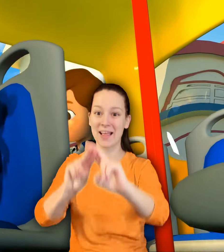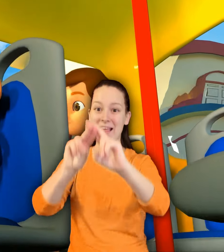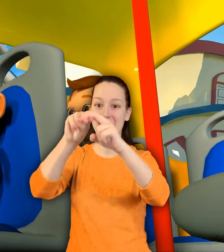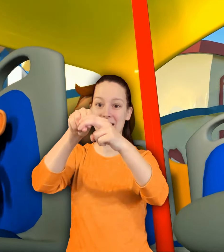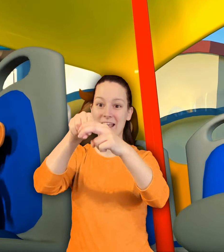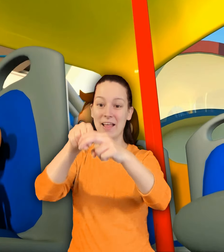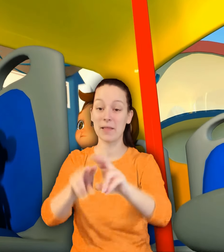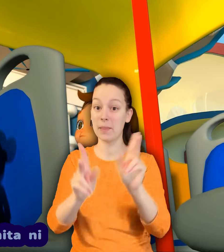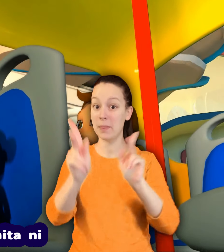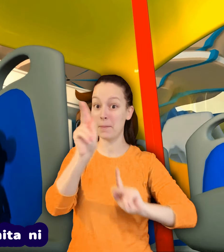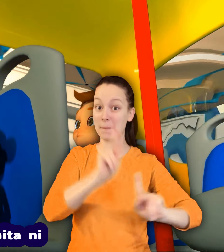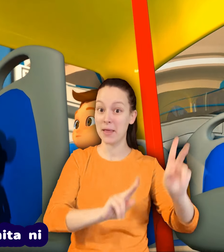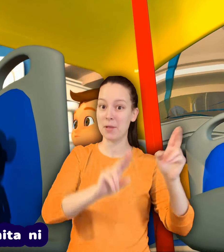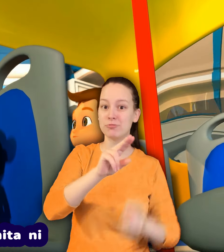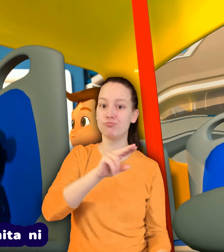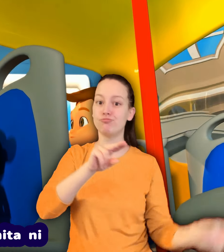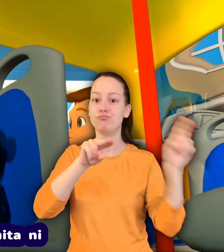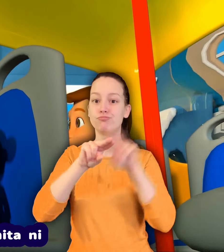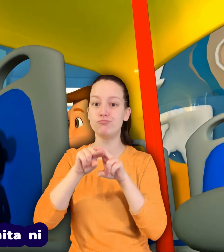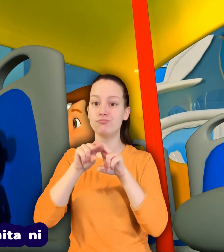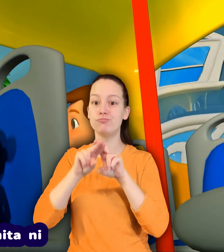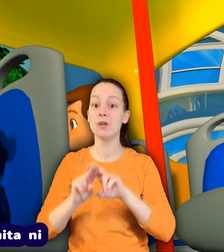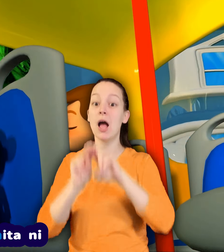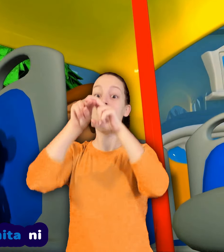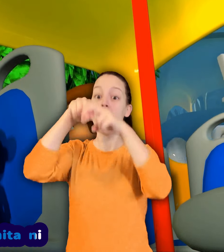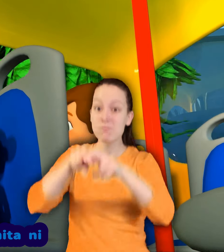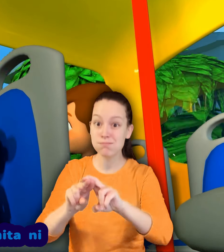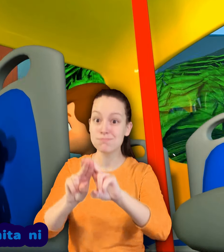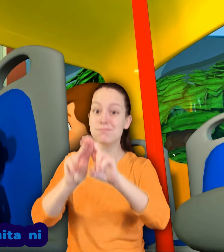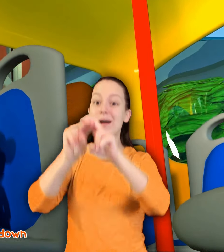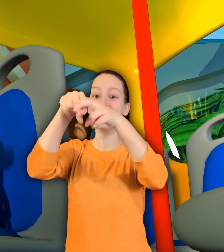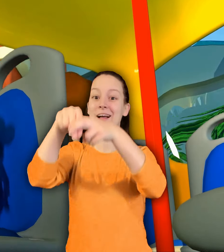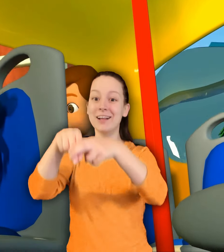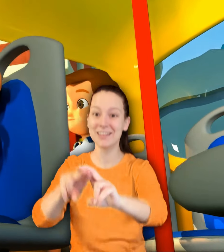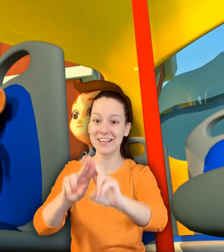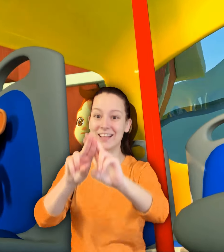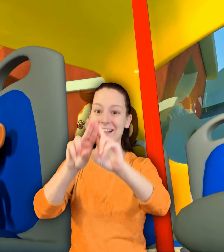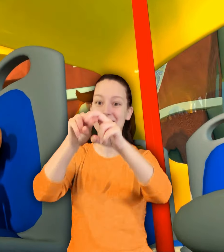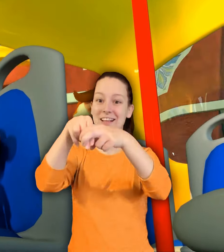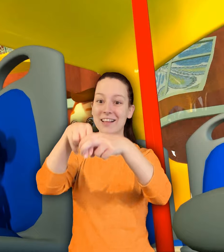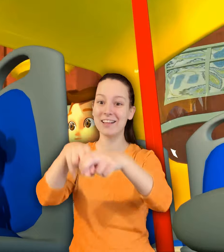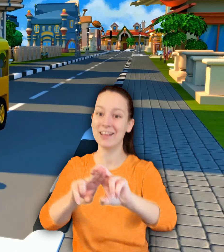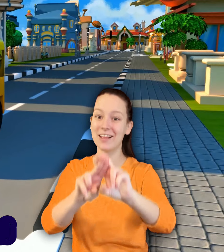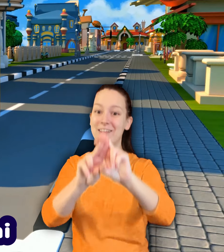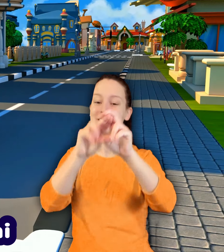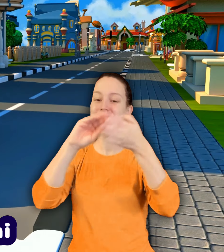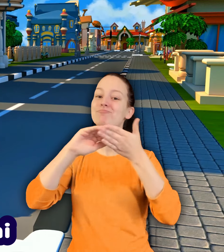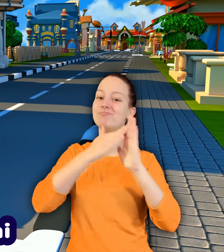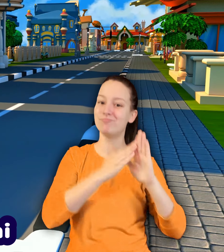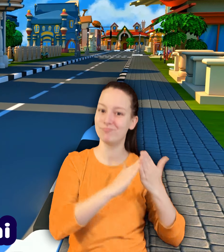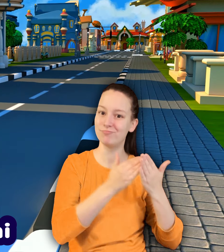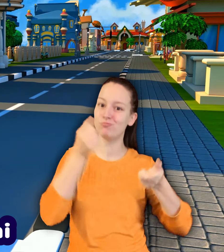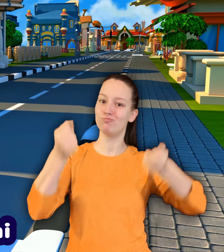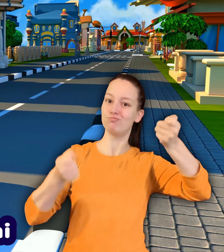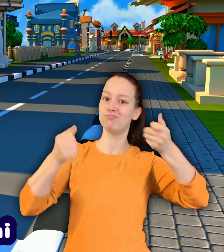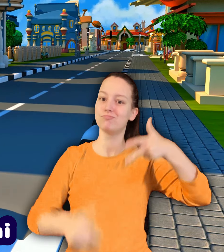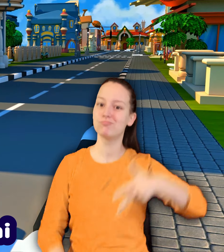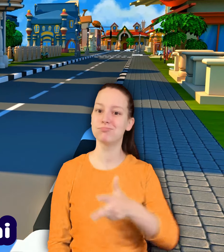上に下にバスの客さん上に下に上に